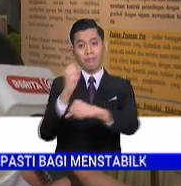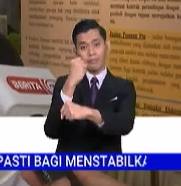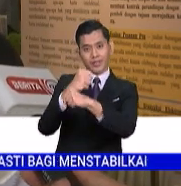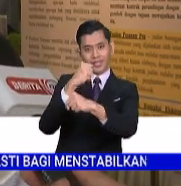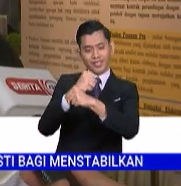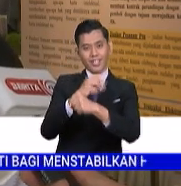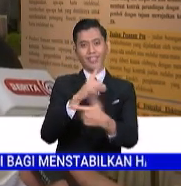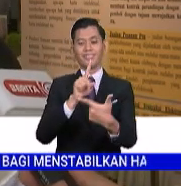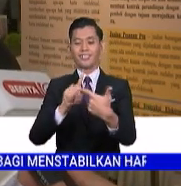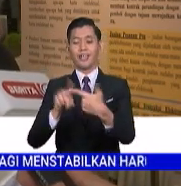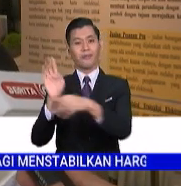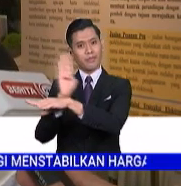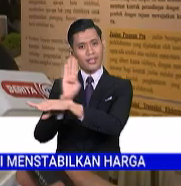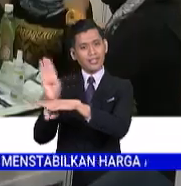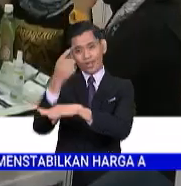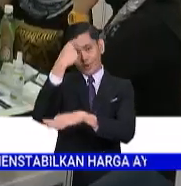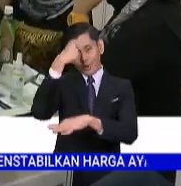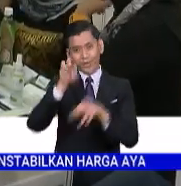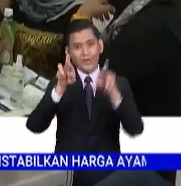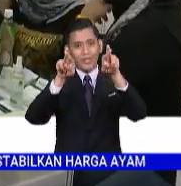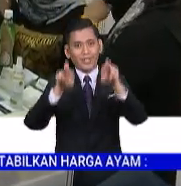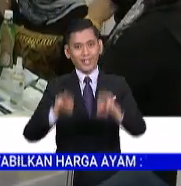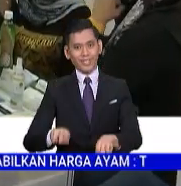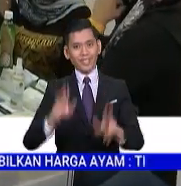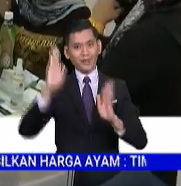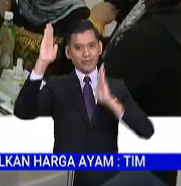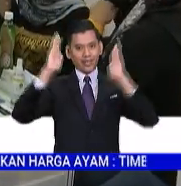dan perniagaan kepada penduduk tempatan.